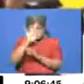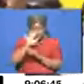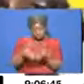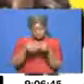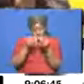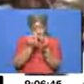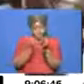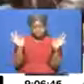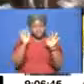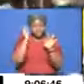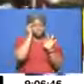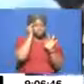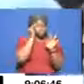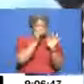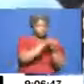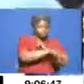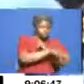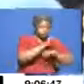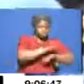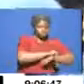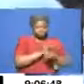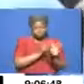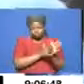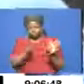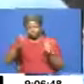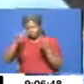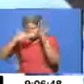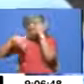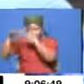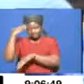from primary school to university.